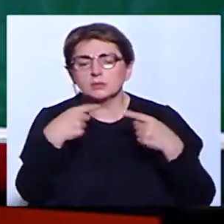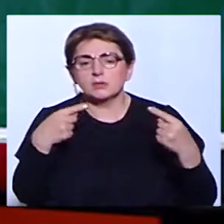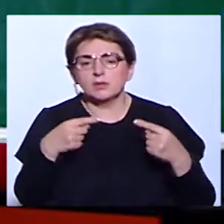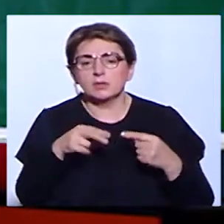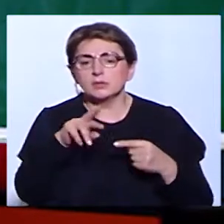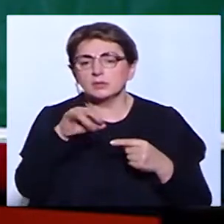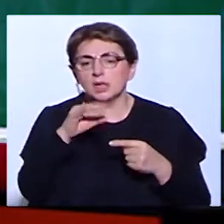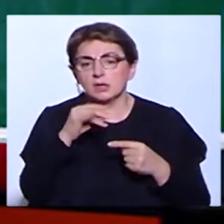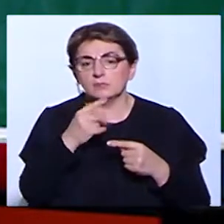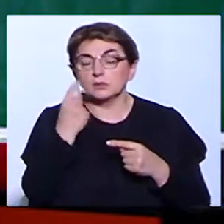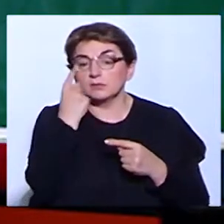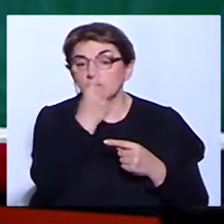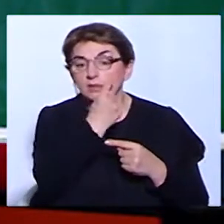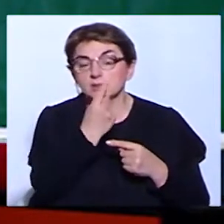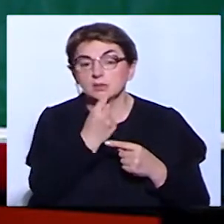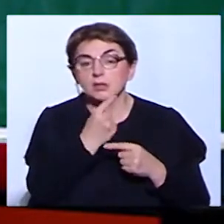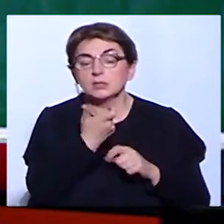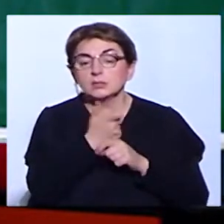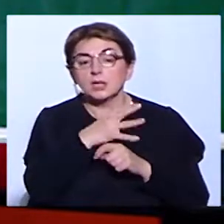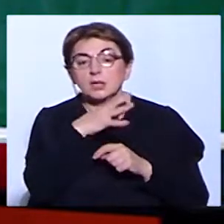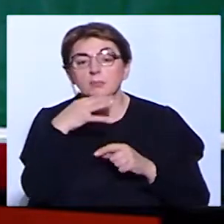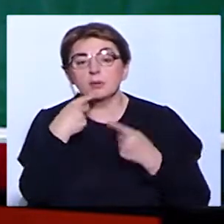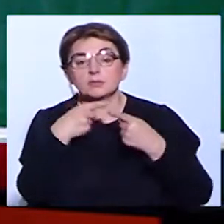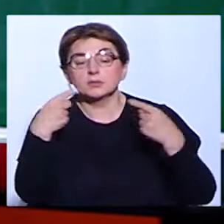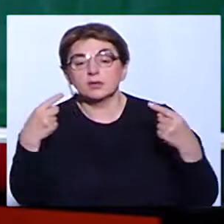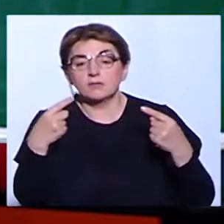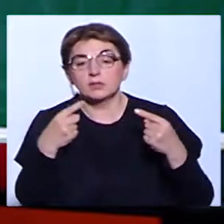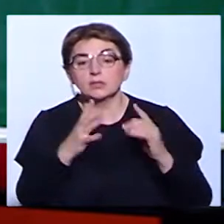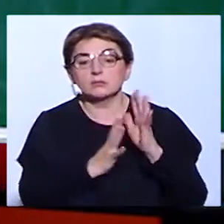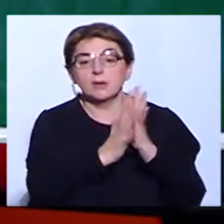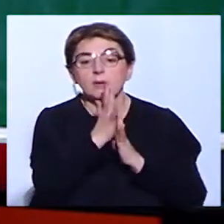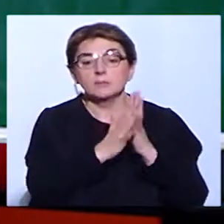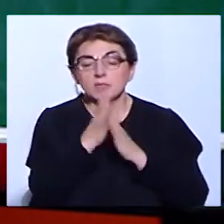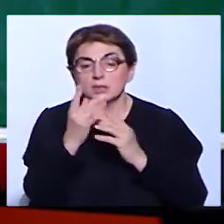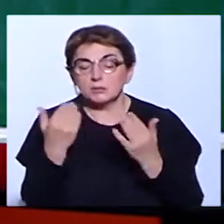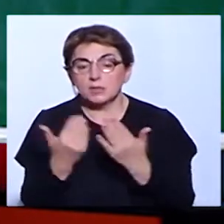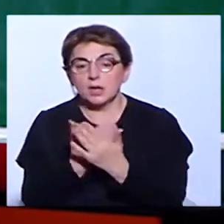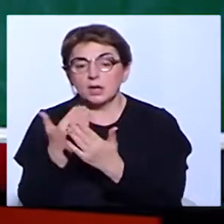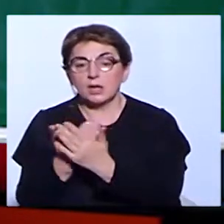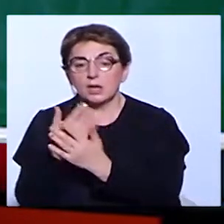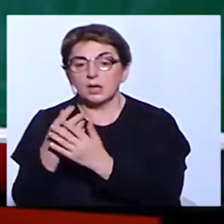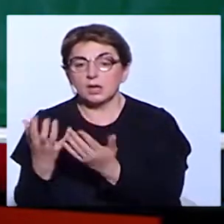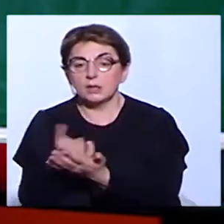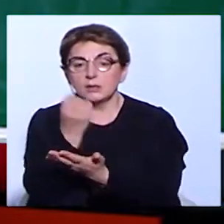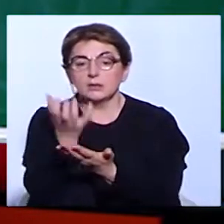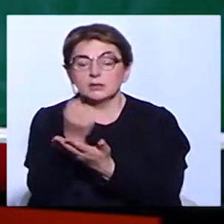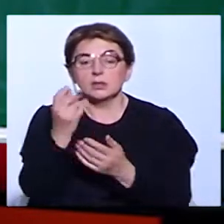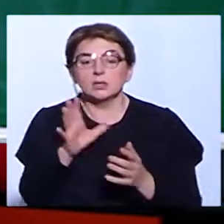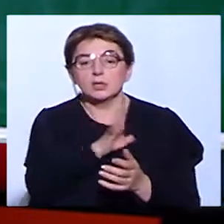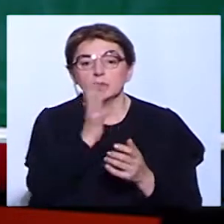დარვინის თვალწინ უამრავი ჯიშების გამოყვანა ხდებოდა.